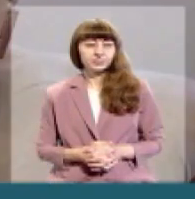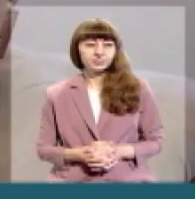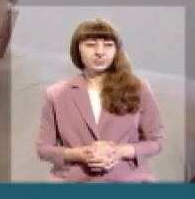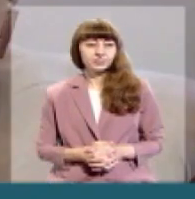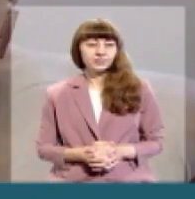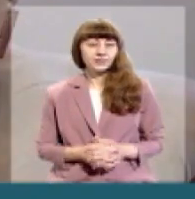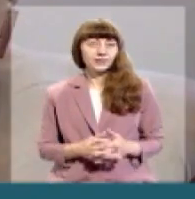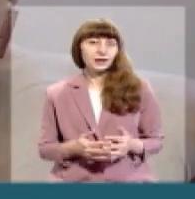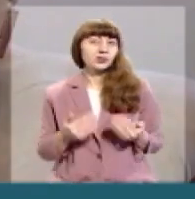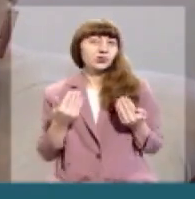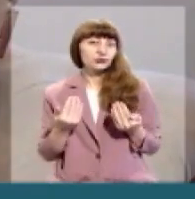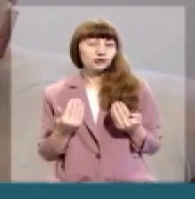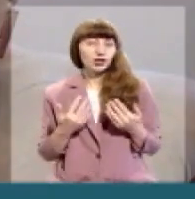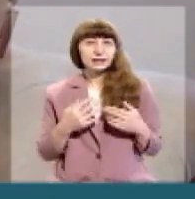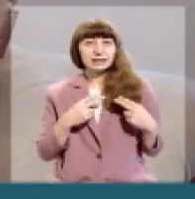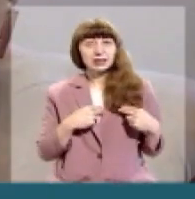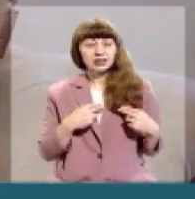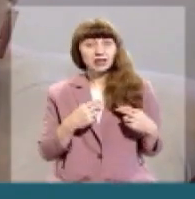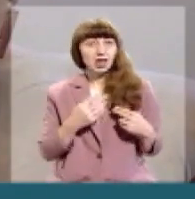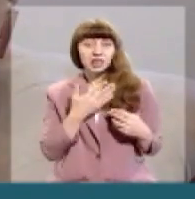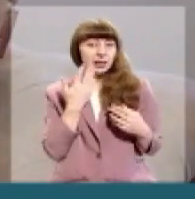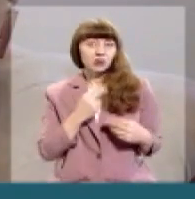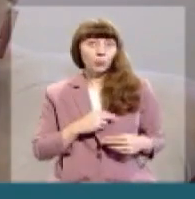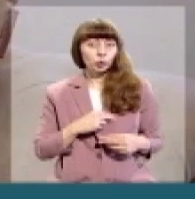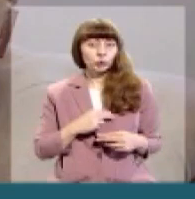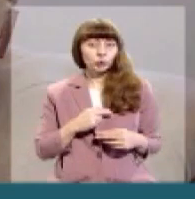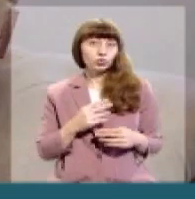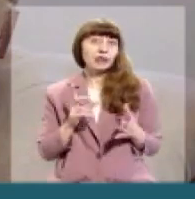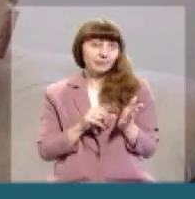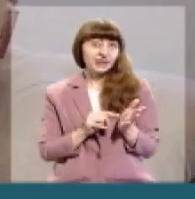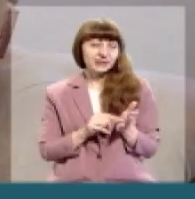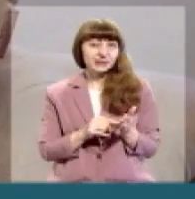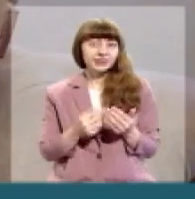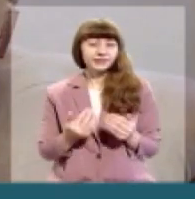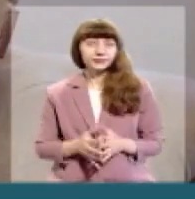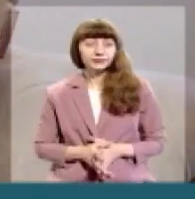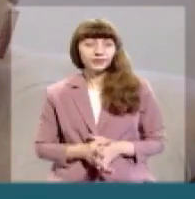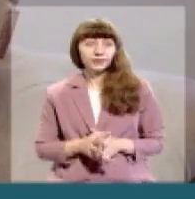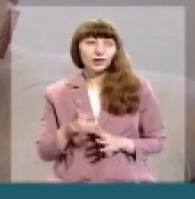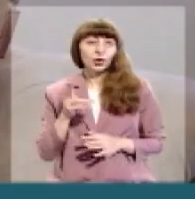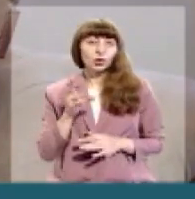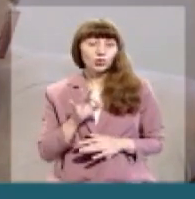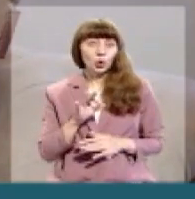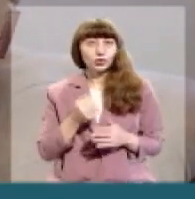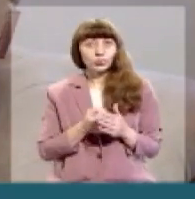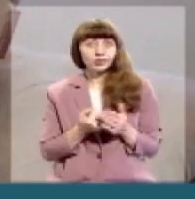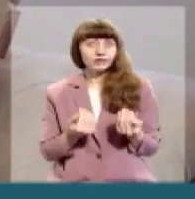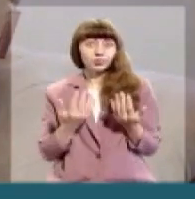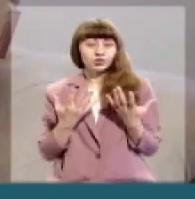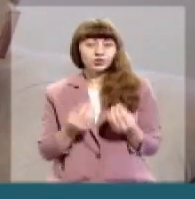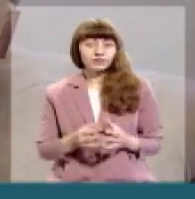намыс өлтіреді ғой, жағалай тазалап, қарап, шторларының бәрін, перделерінің бәрін өзгертіп, айқайлап шулап жүріп,